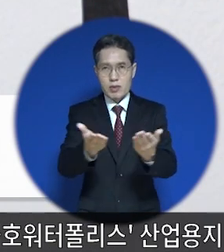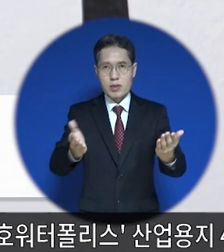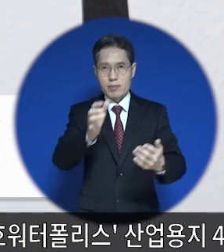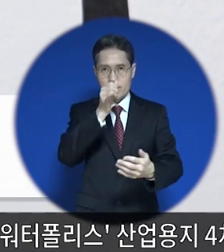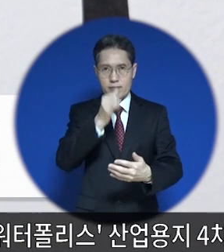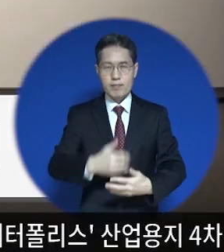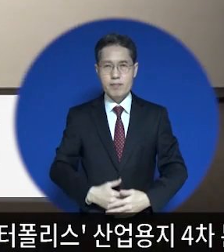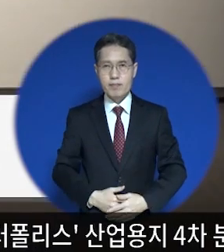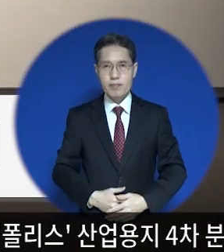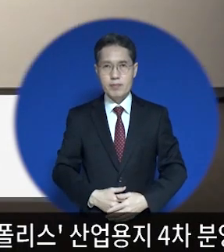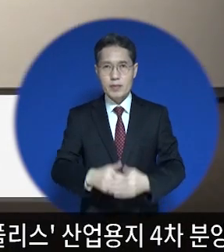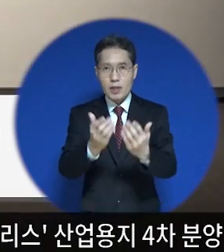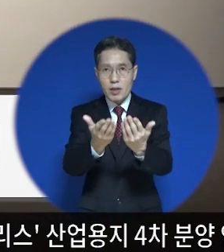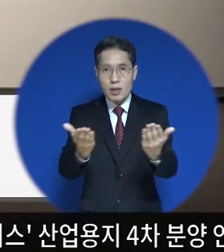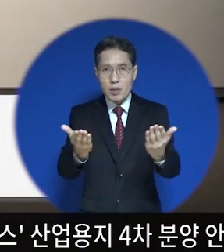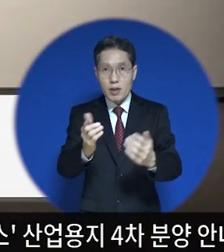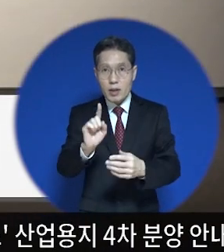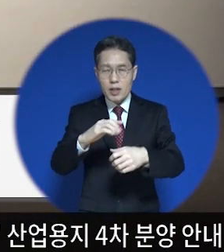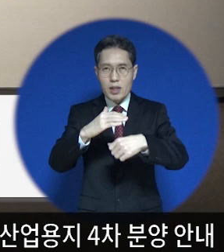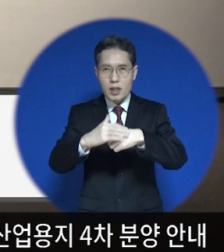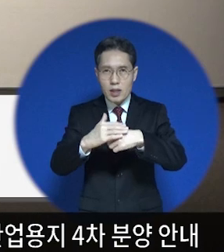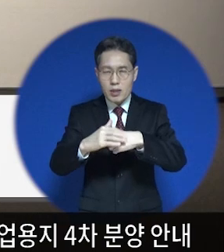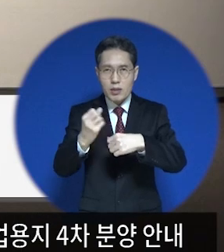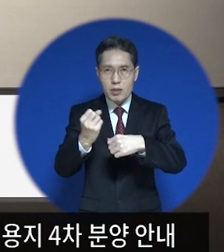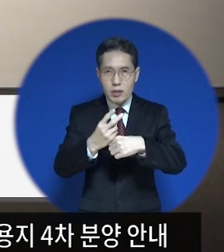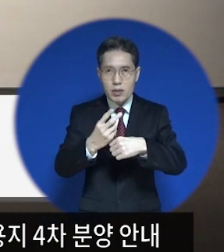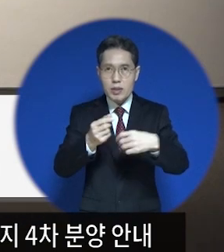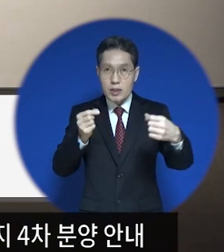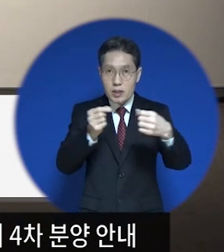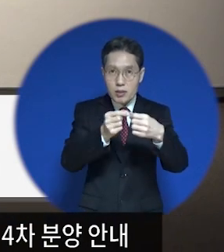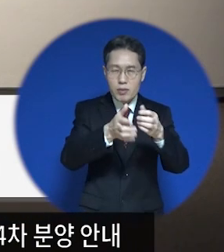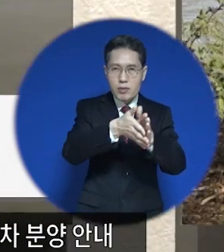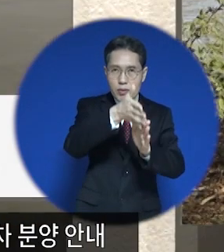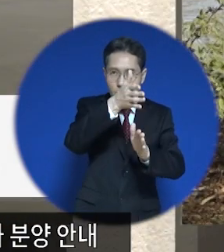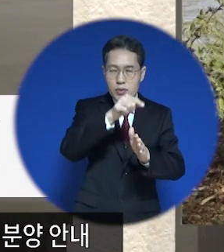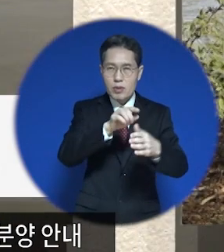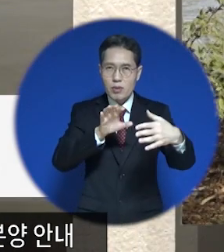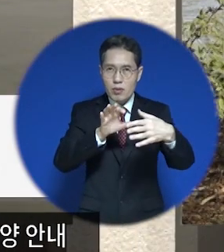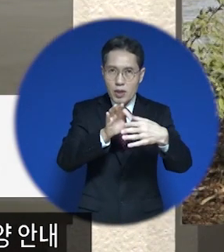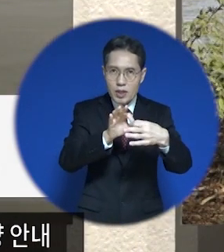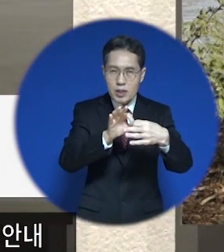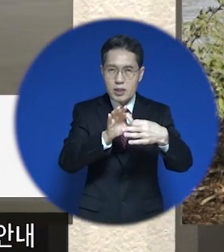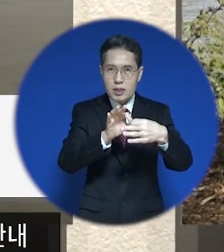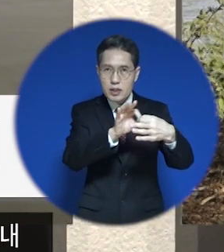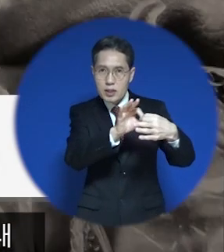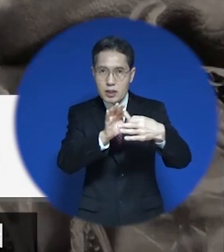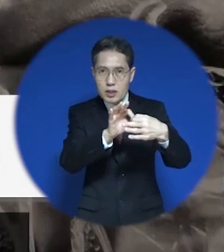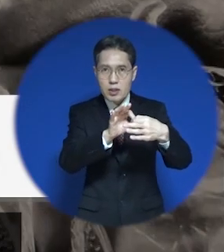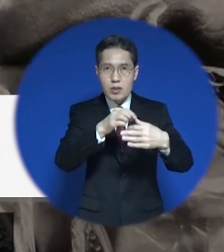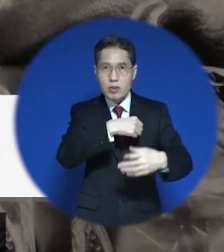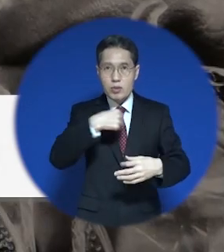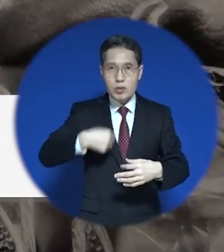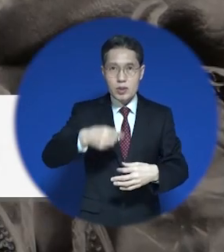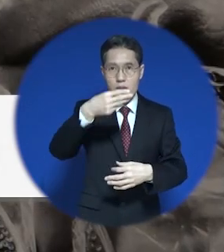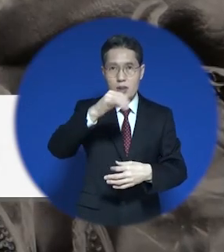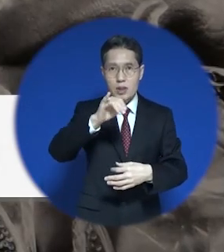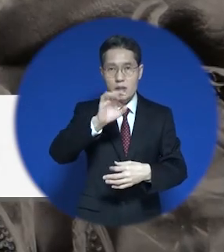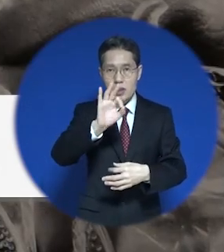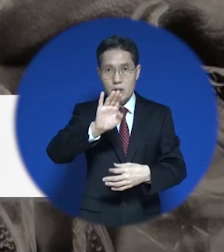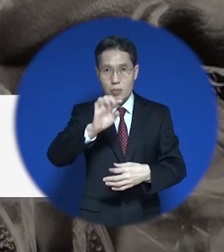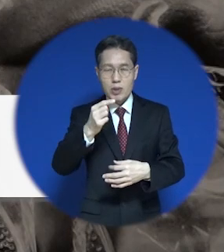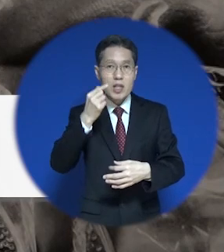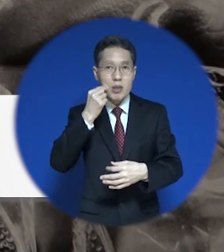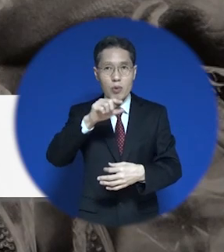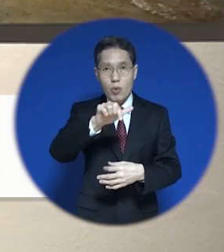엽니다. 이번 전시는 대구시 그리고 자매 우호협력도시 관계를 맺고 있는 중국 닝보시,